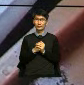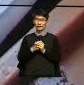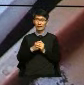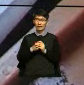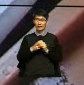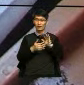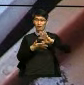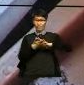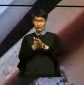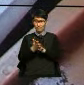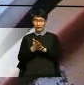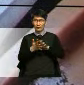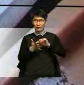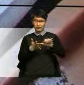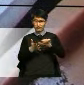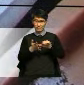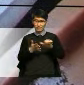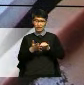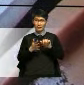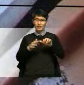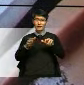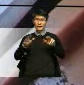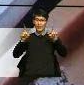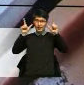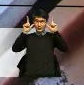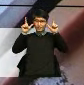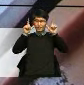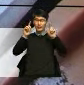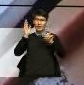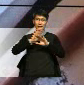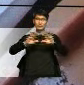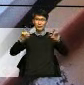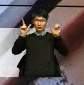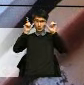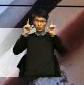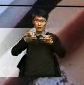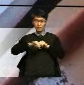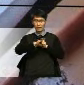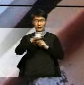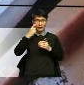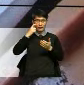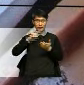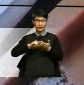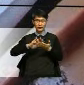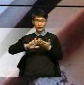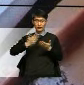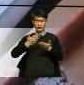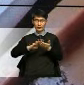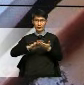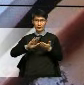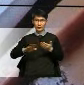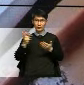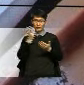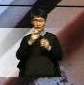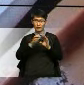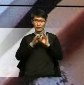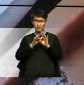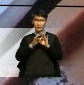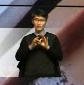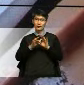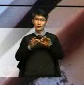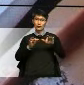멸종 위기종으로 지정된 장수 하늘소의 살아있는 유충이 국립수목원에서 발견됐습니다. 이번